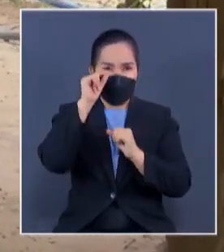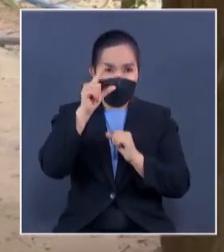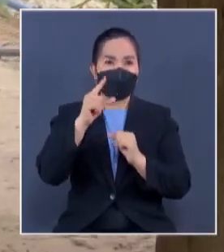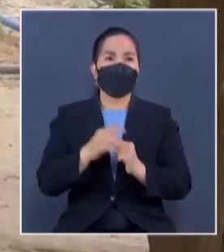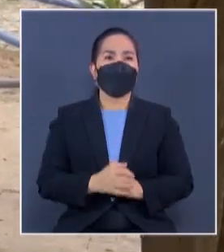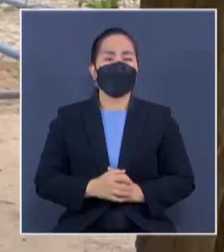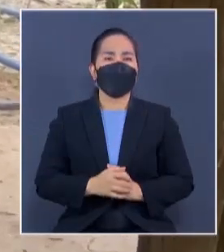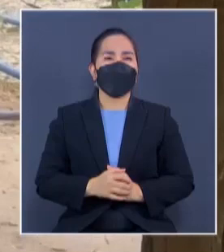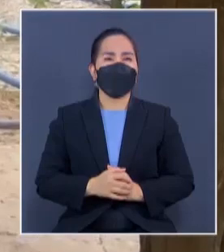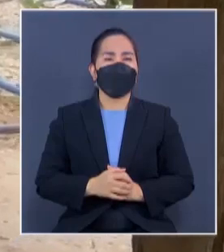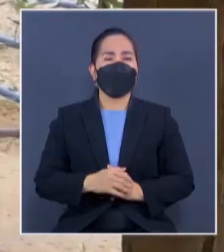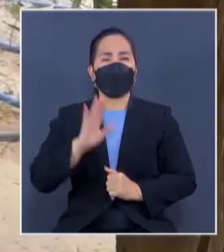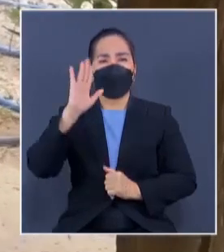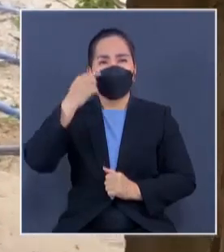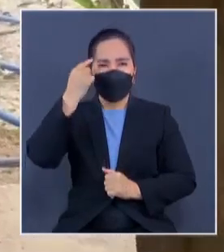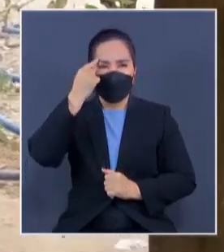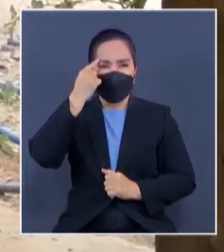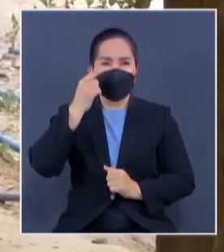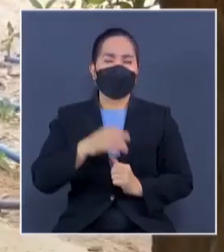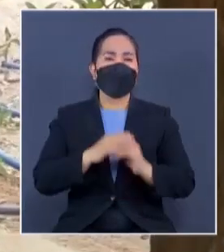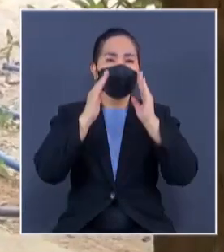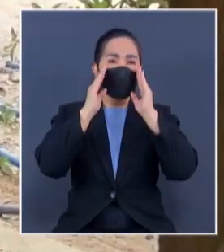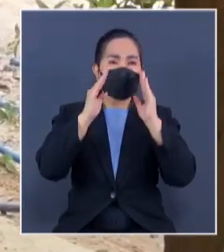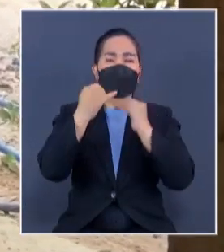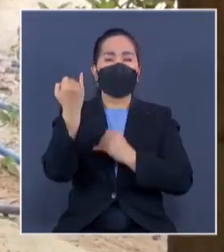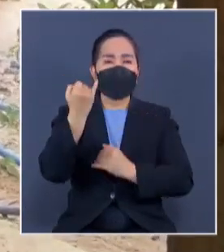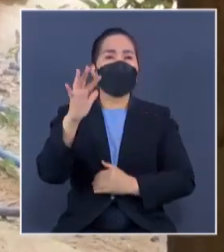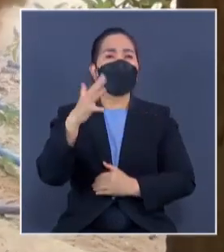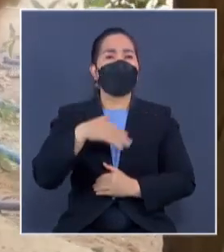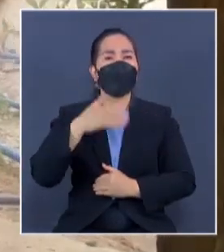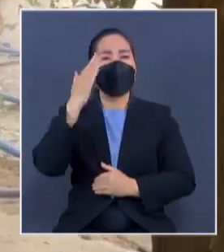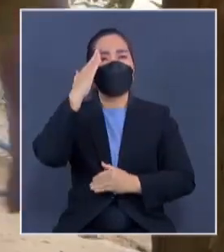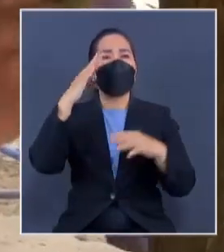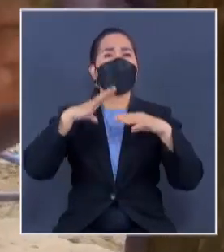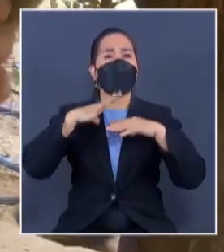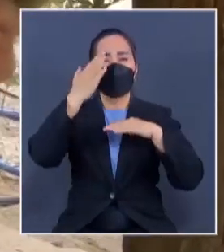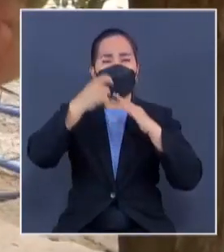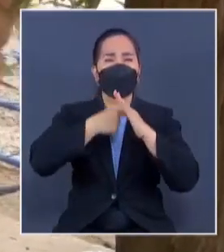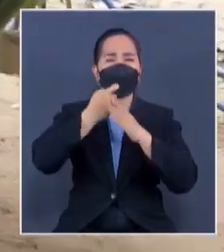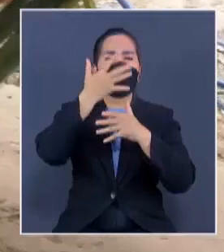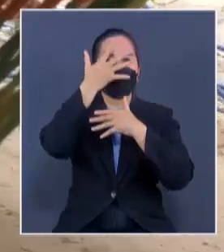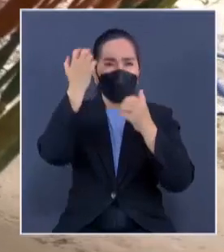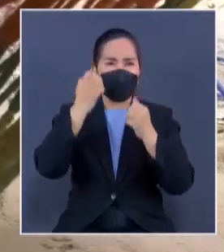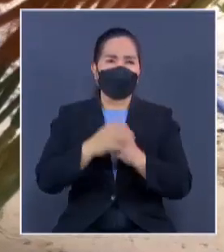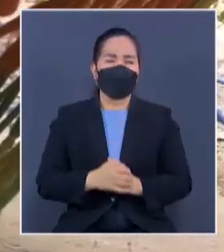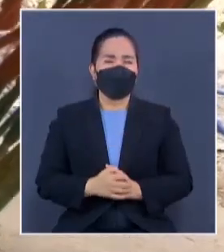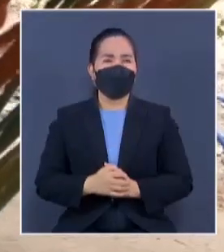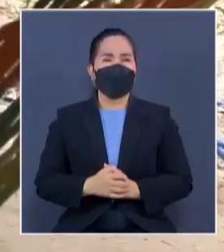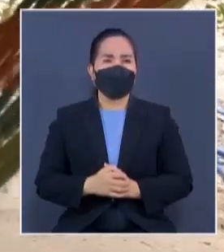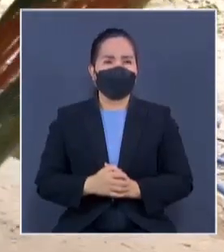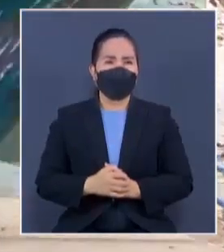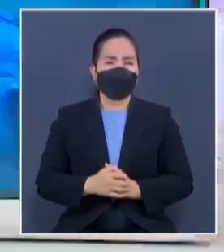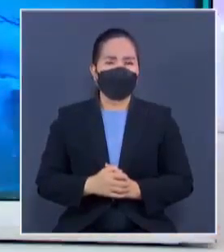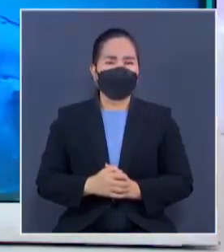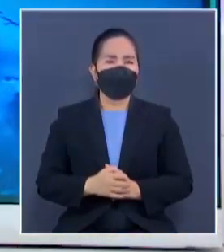าแล้วก็ทราบเลยนะคะว่าชายคนนี้เนี่ยไม่ได้มีเจตนาอะไรแต่แค่มานอนตอนนั้นเมานะคะเป็นเพื่อนเจ้าบ่าวคุณผู้ชม เพื่อนเจ้าบ่าวด้วย